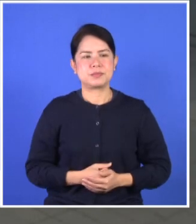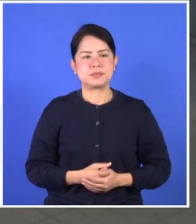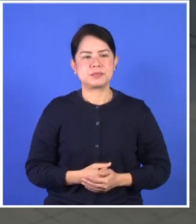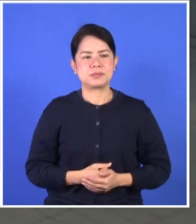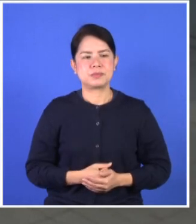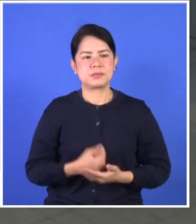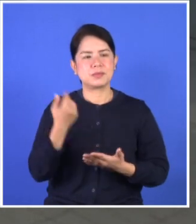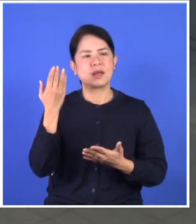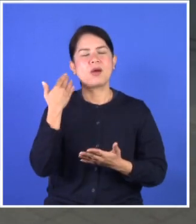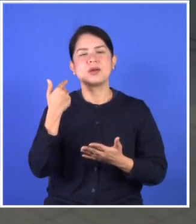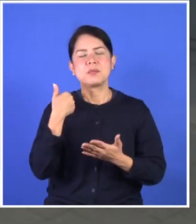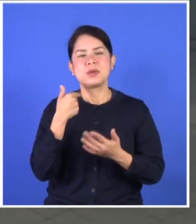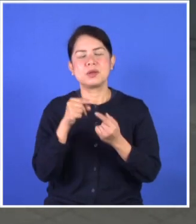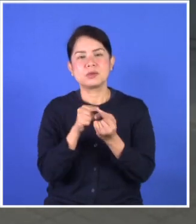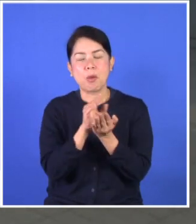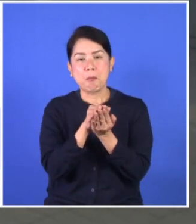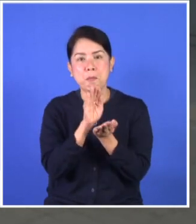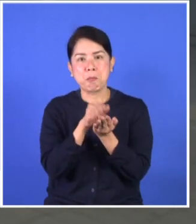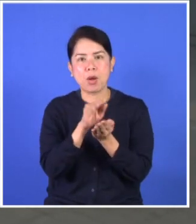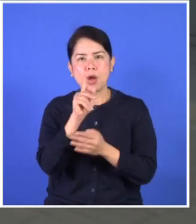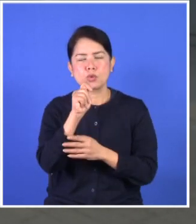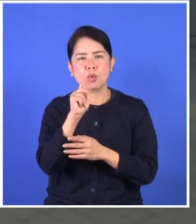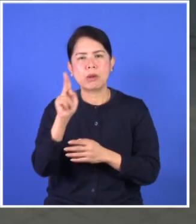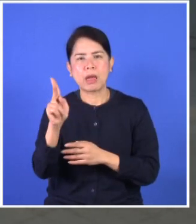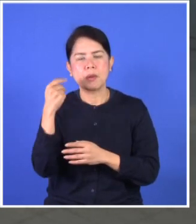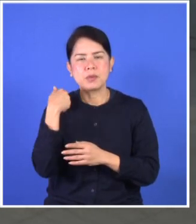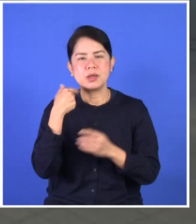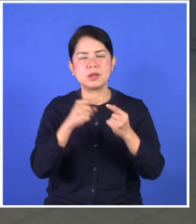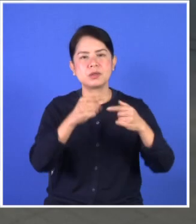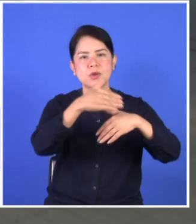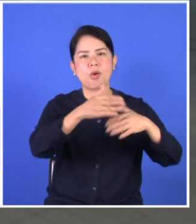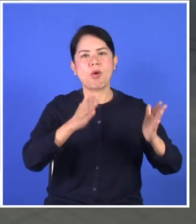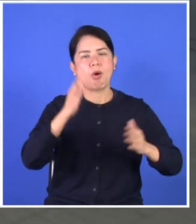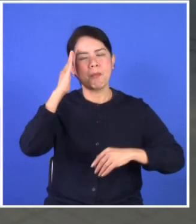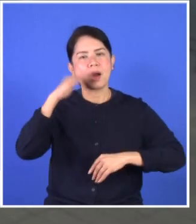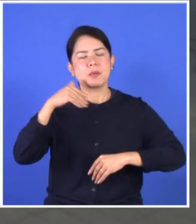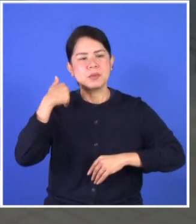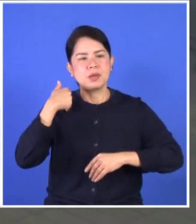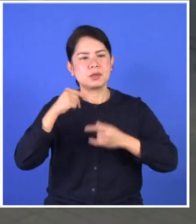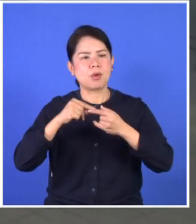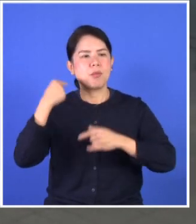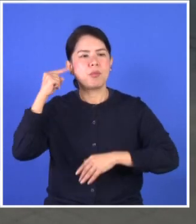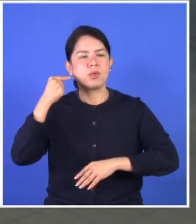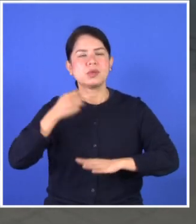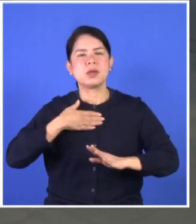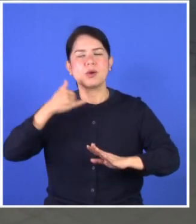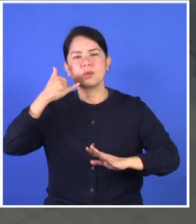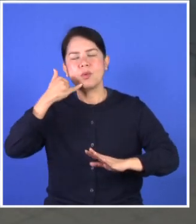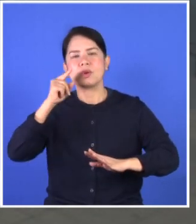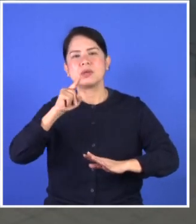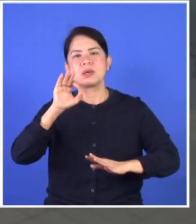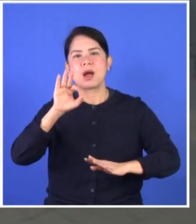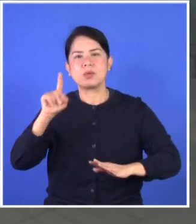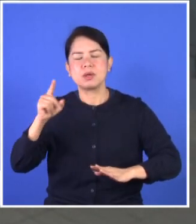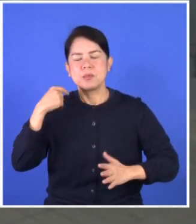เป็นตุ๊กแกเข้าบ้านนะครับเข้าหอพักสุภาพสตรีเข้าห้องไม่ได้ก็โทร191ก็เคยได้ไปจับให้งูเข้าบ้